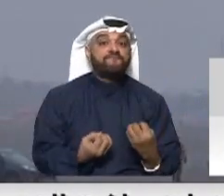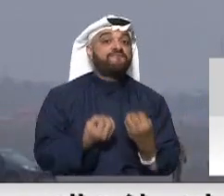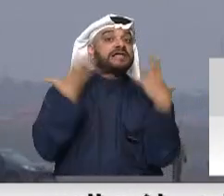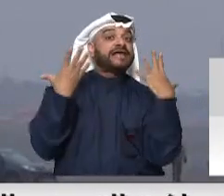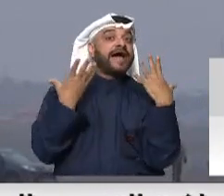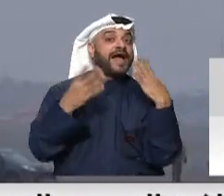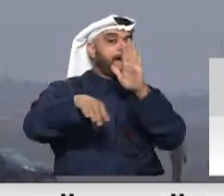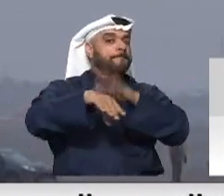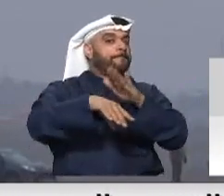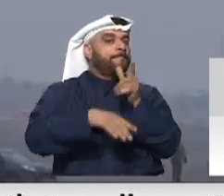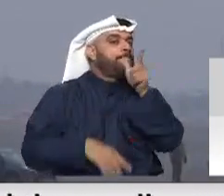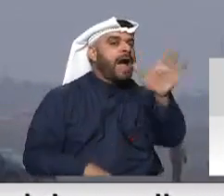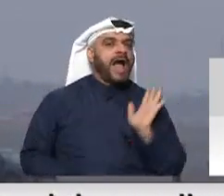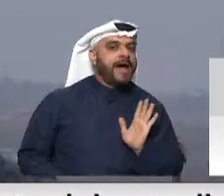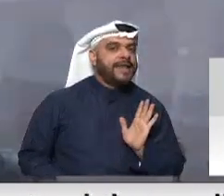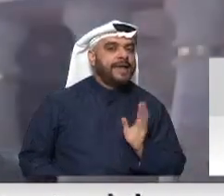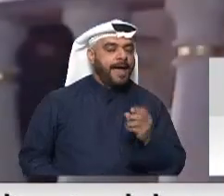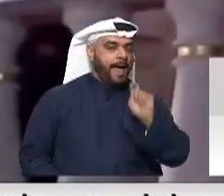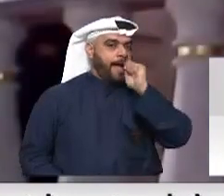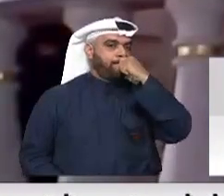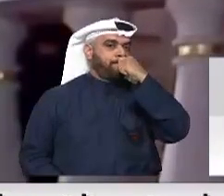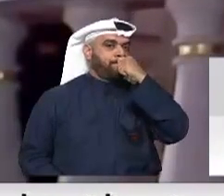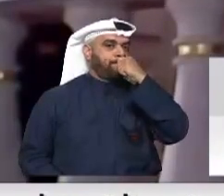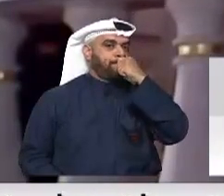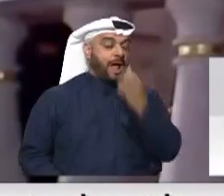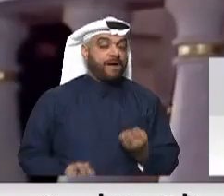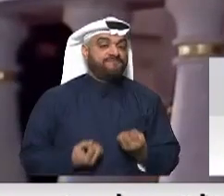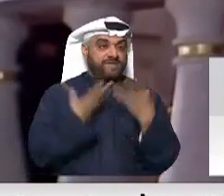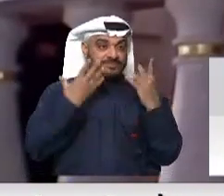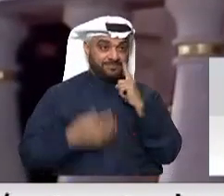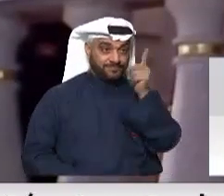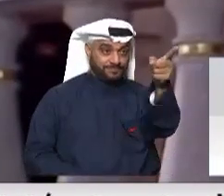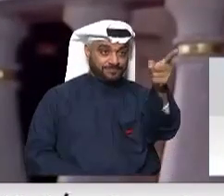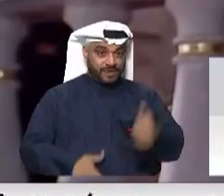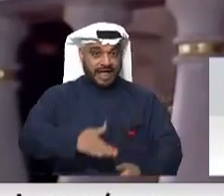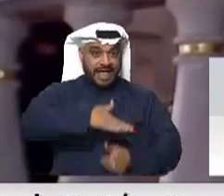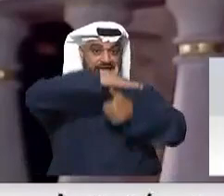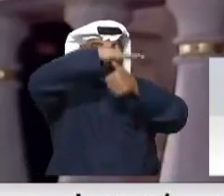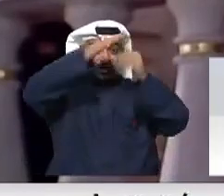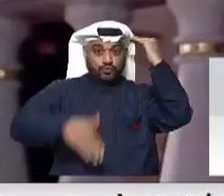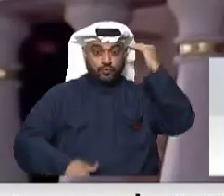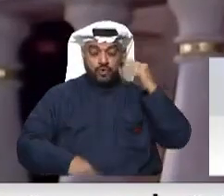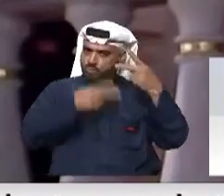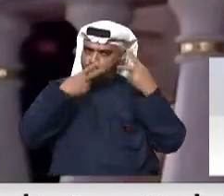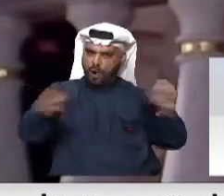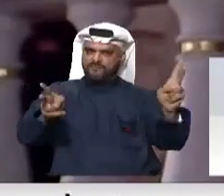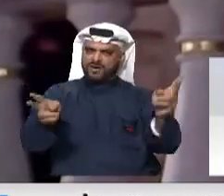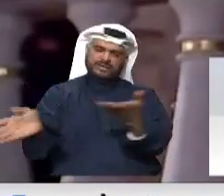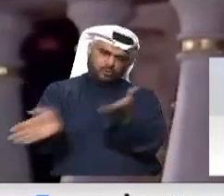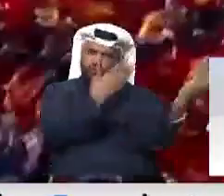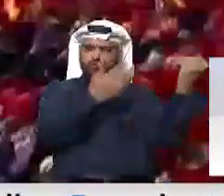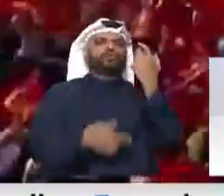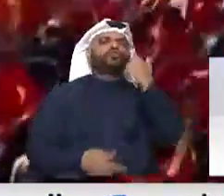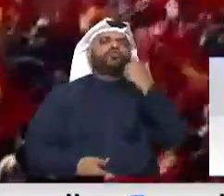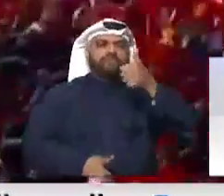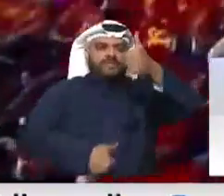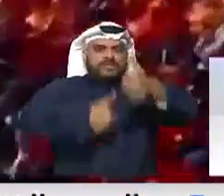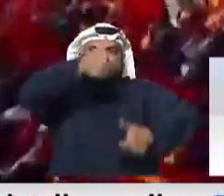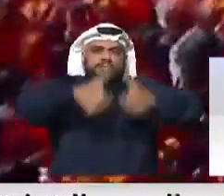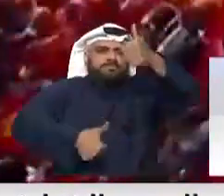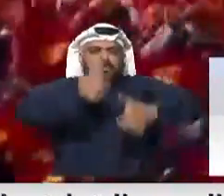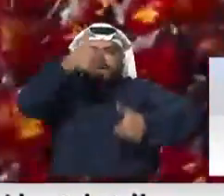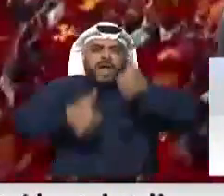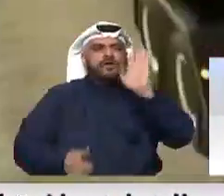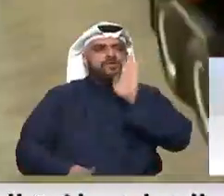إشعار مسبق، وأن الزعيم الكوري الشمالي كيم جونغ أون وافق شخصياً عليه، مشيرة إلى أن التدريب